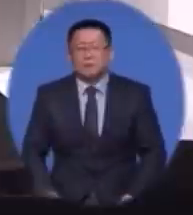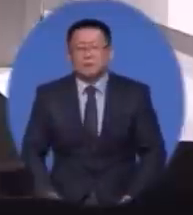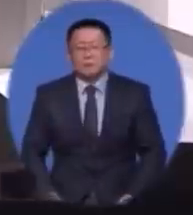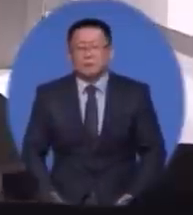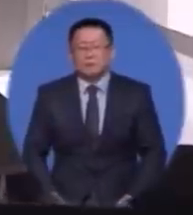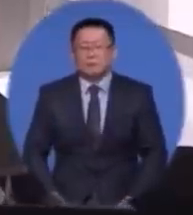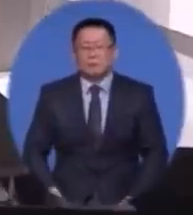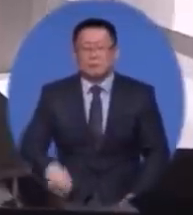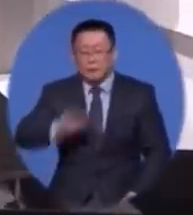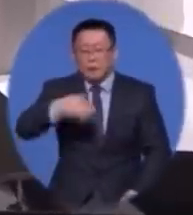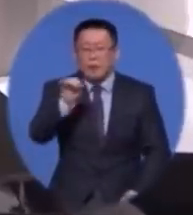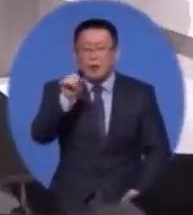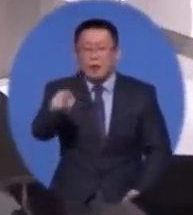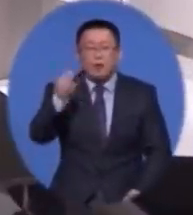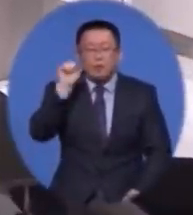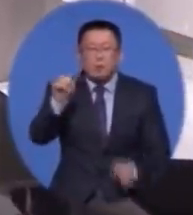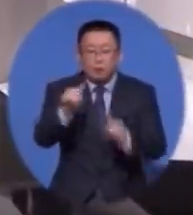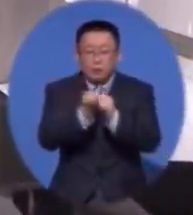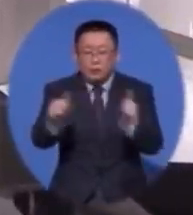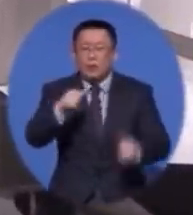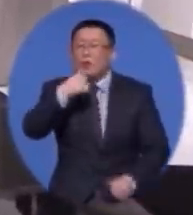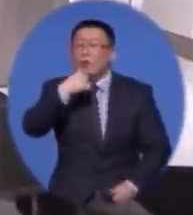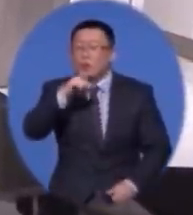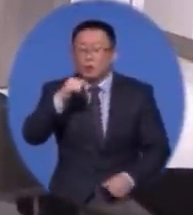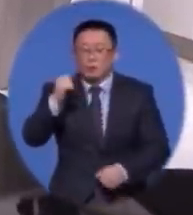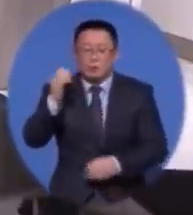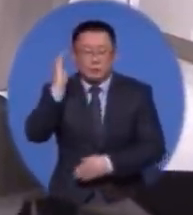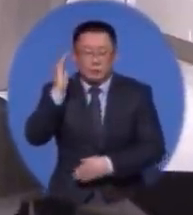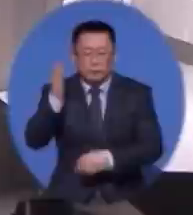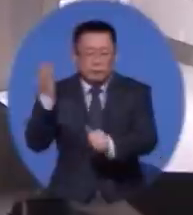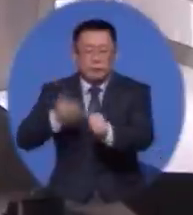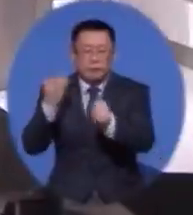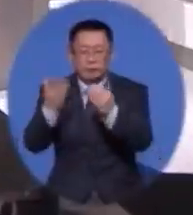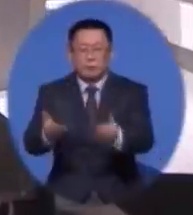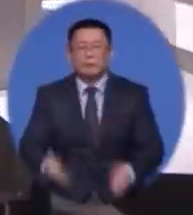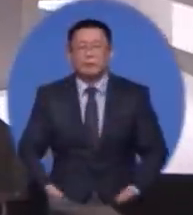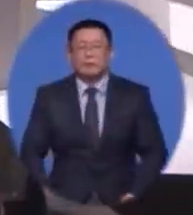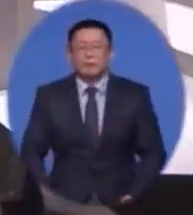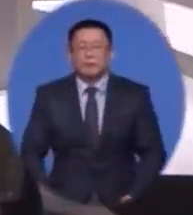합니다. 허영 후보께서 5분 동안 주도해 주시기 바랍니다.